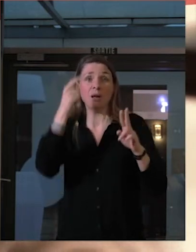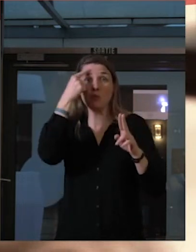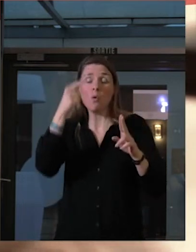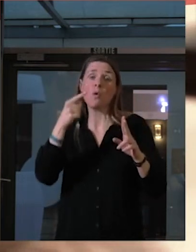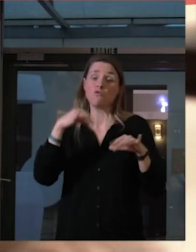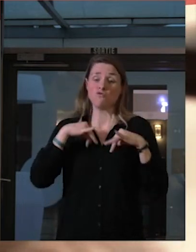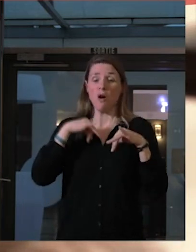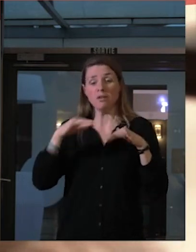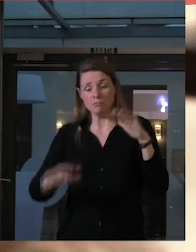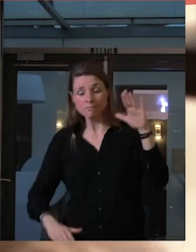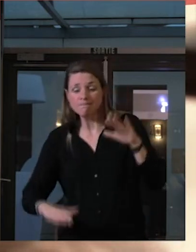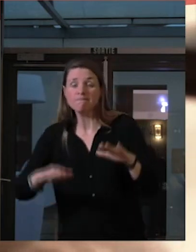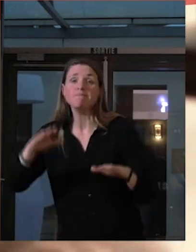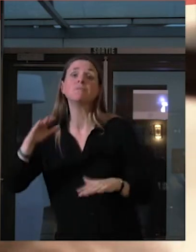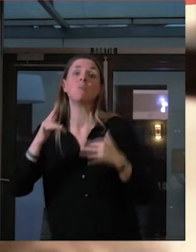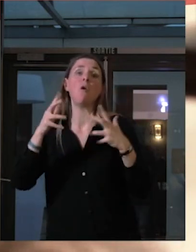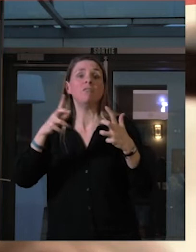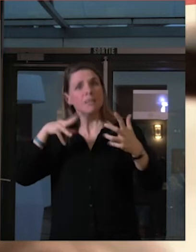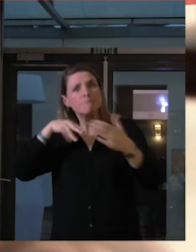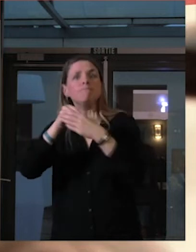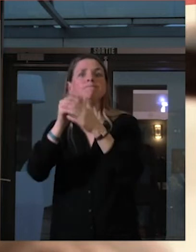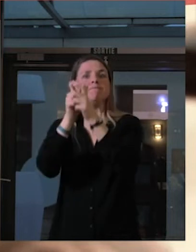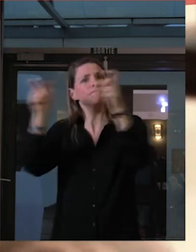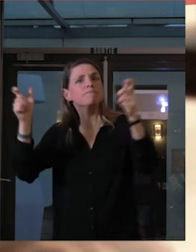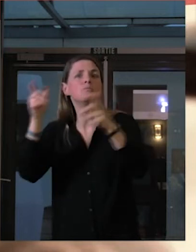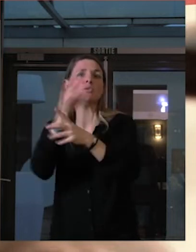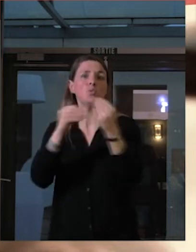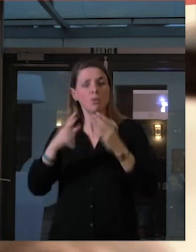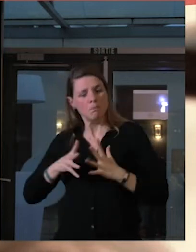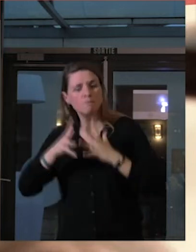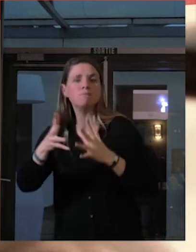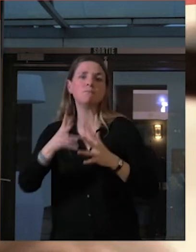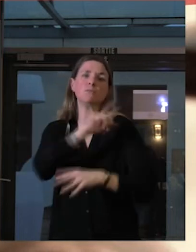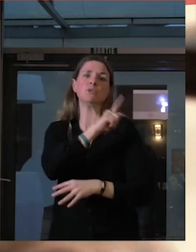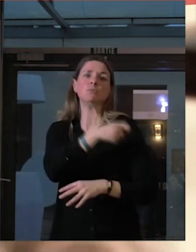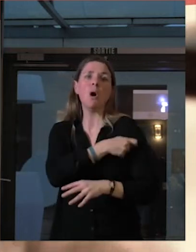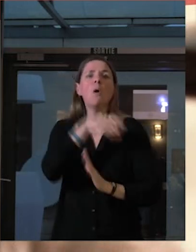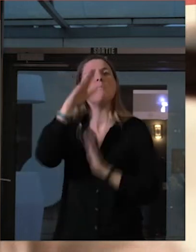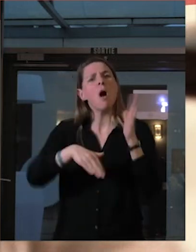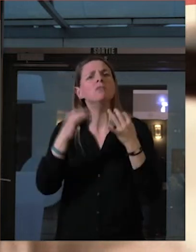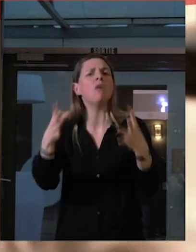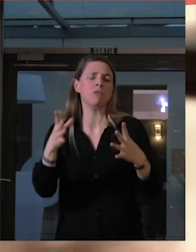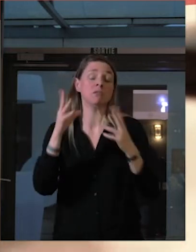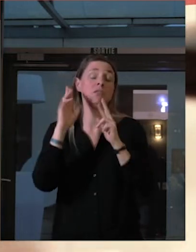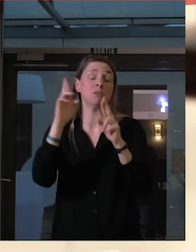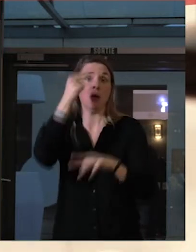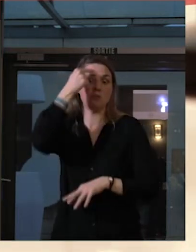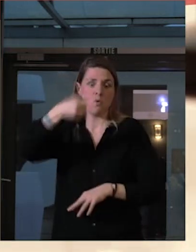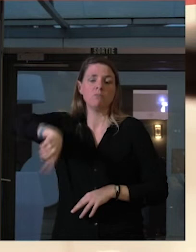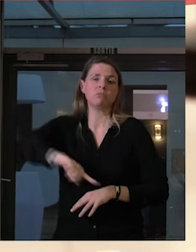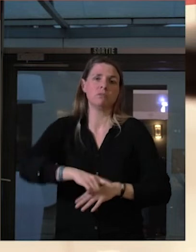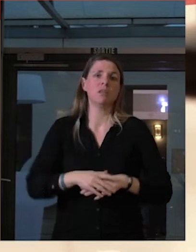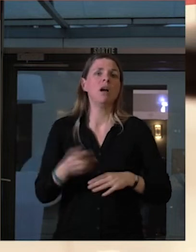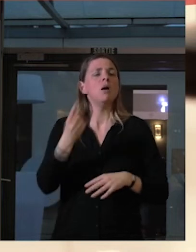plus jeunes, justement, qui ont envie de s'engager dans les instances ou dans leur sport, ça prendra moins de temps parce qu'effectivement, il faut toujours prouver, il